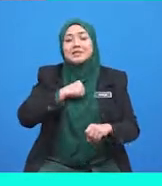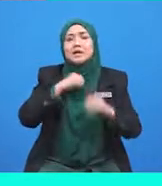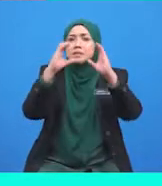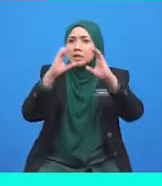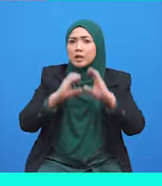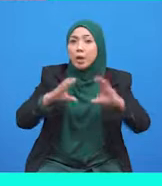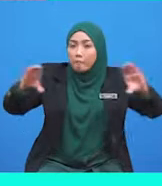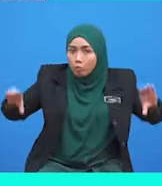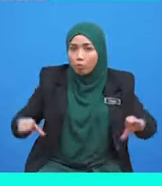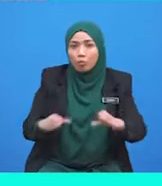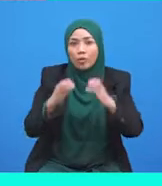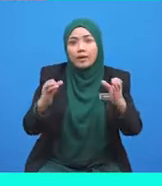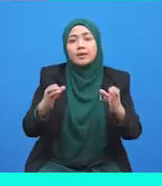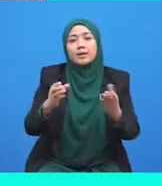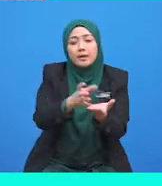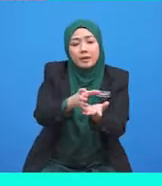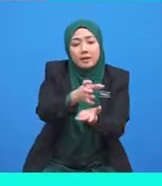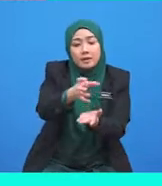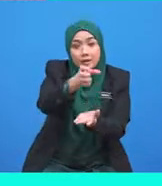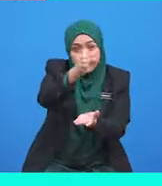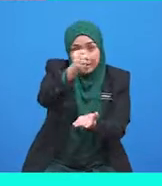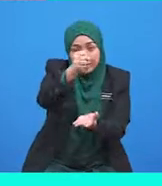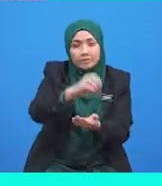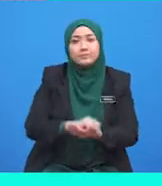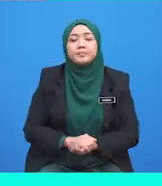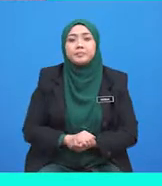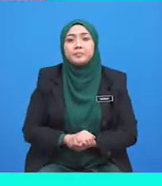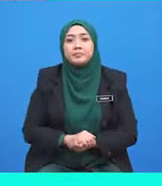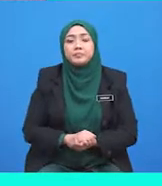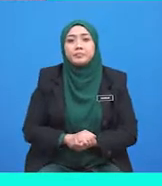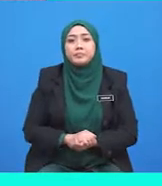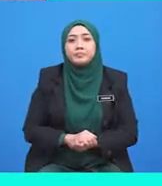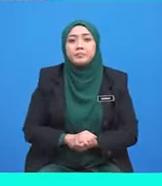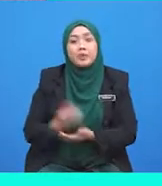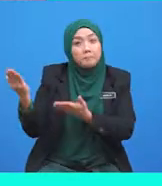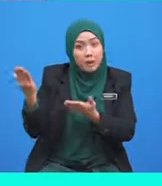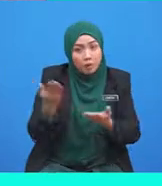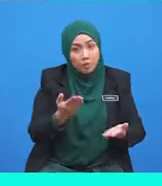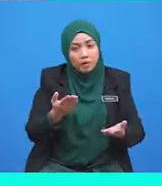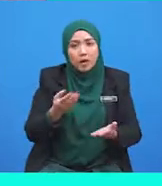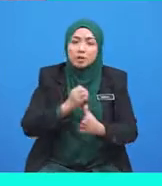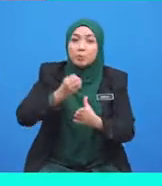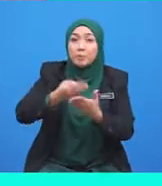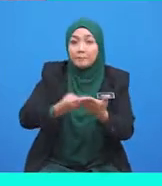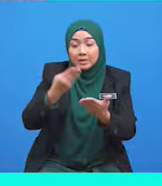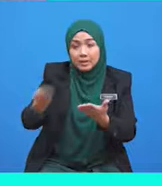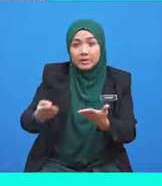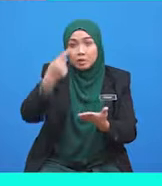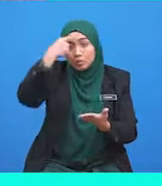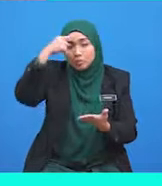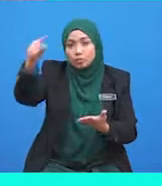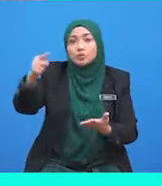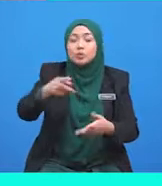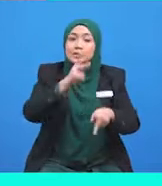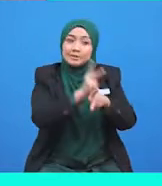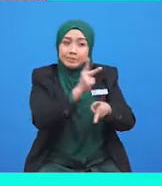pembuatan tembikar. Pasti murid-murid akan teruja. Jangan lupa, bawa pulang bersama murid-murid untuk dijadikan